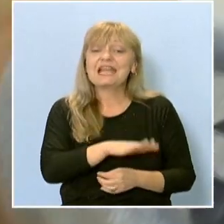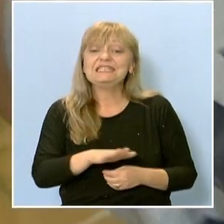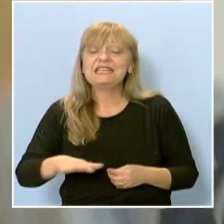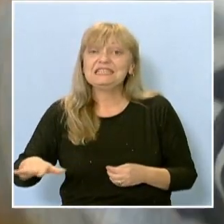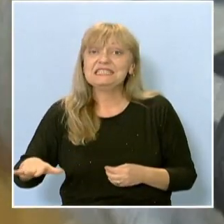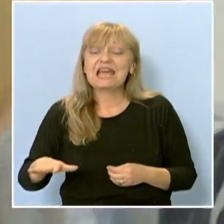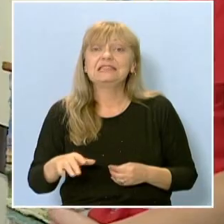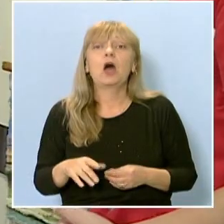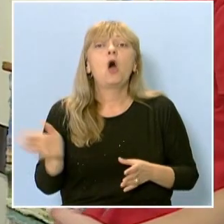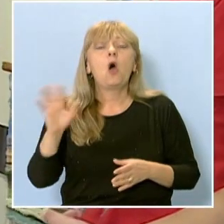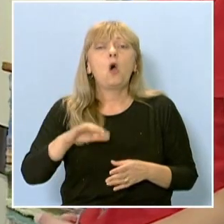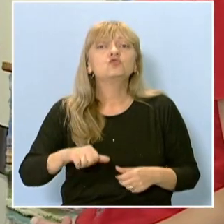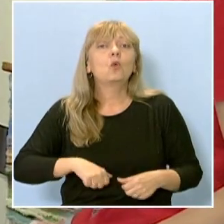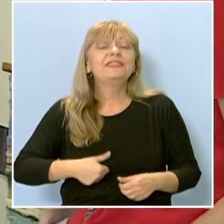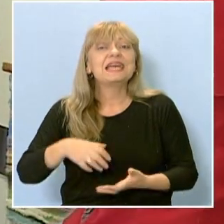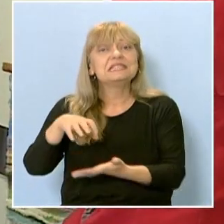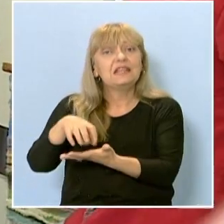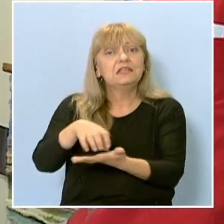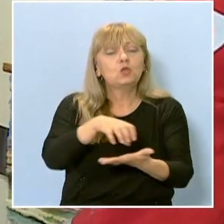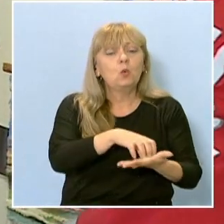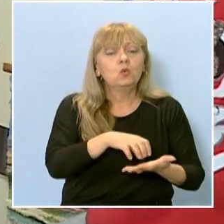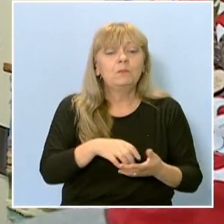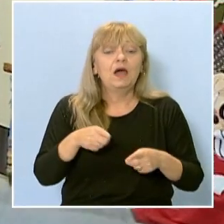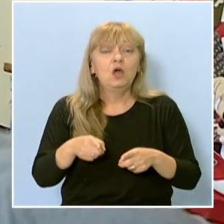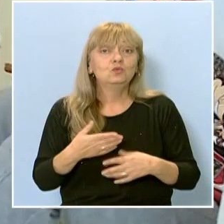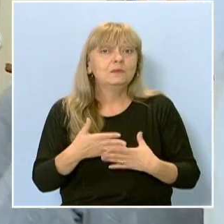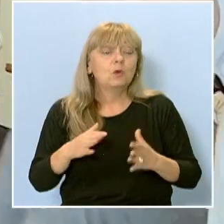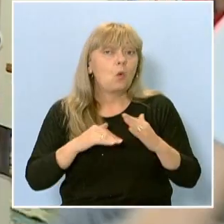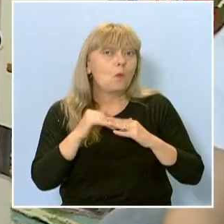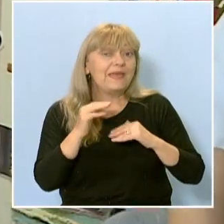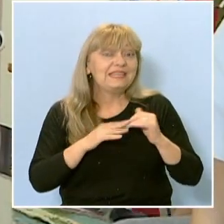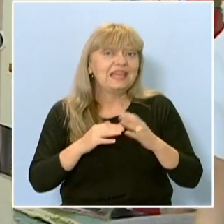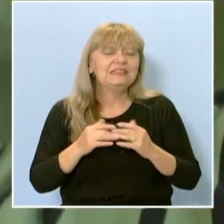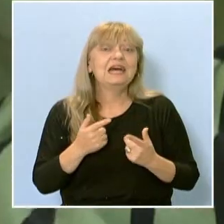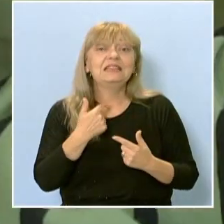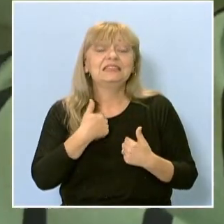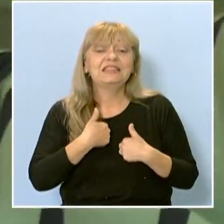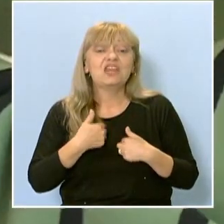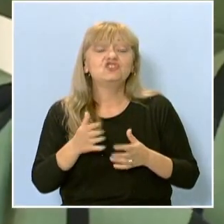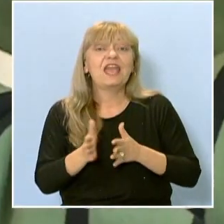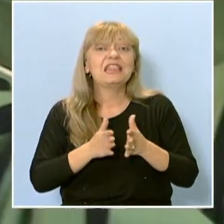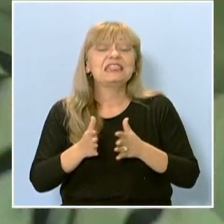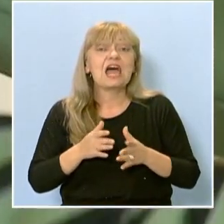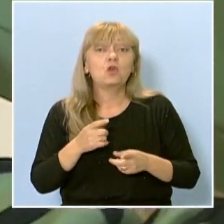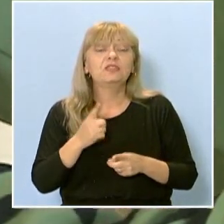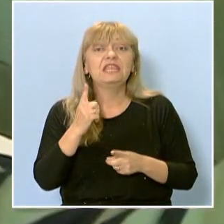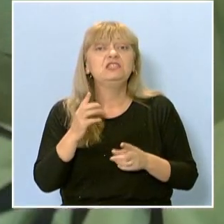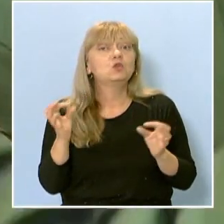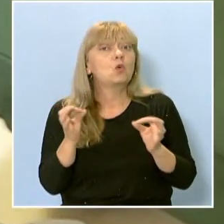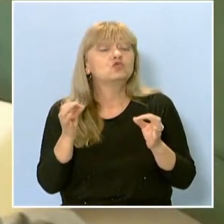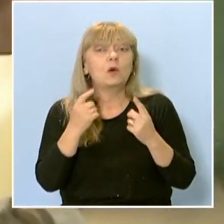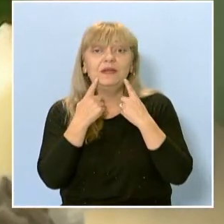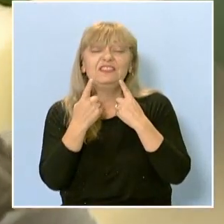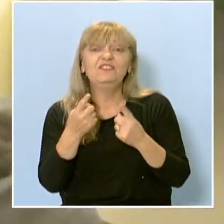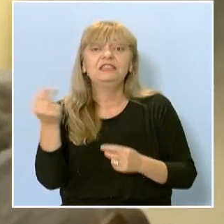Маргаритка. Още от яслените групи тук им разкриват уменията и таланта на нашия народ в един особен вид изкуство, който и до днес